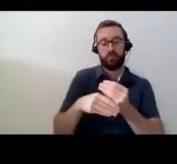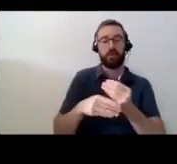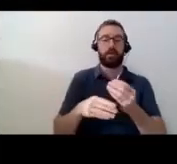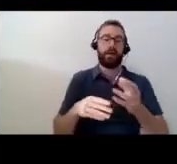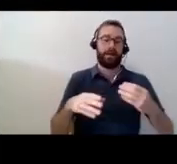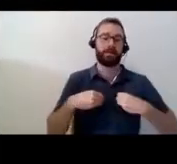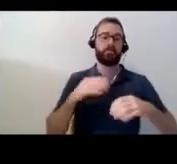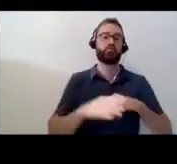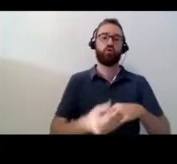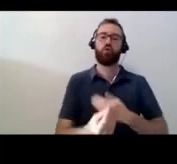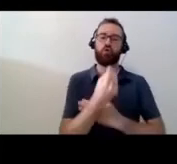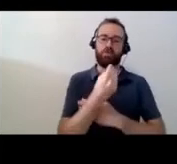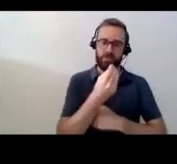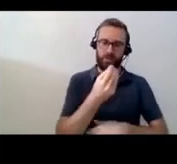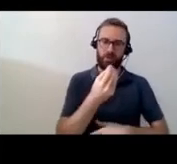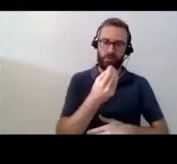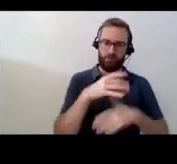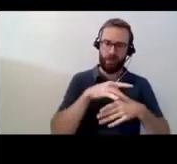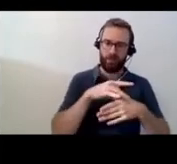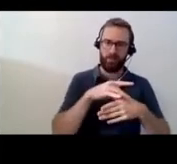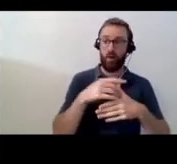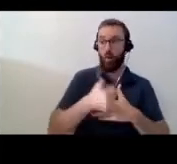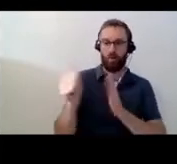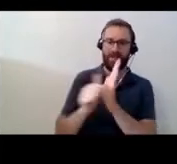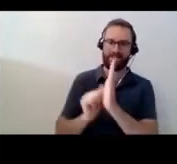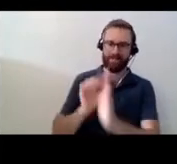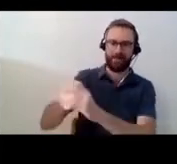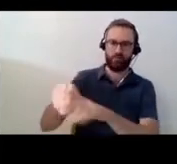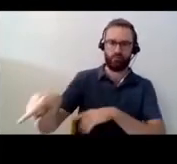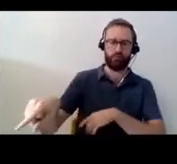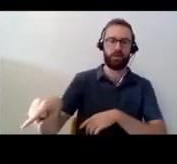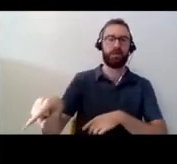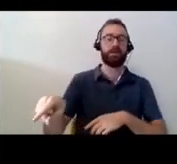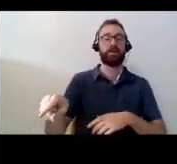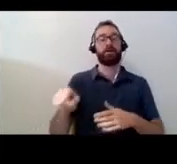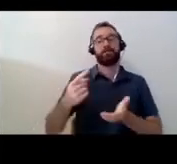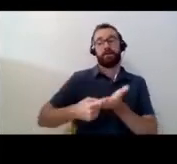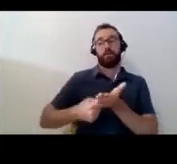de viande dans un autre article de la loi. Et donc, l'argument de la Cour d'appel semble oublier l'article 7,